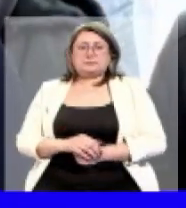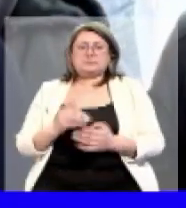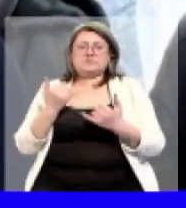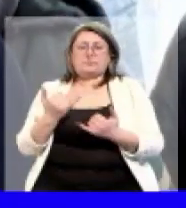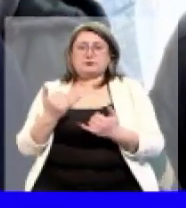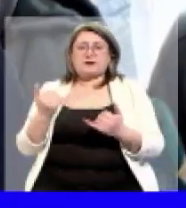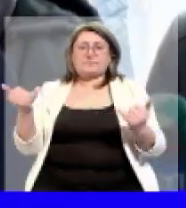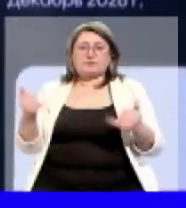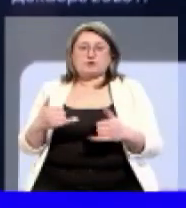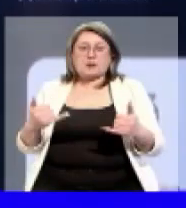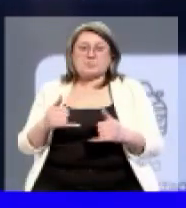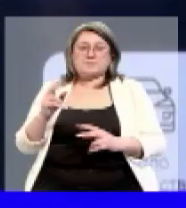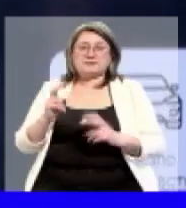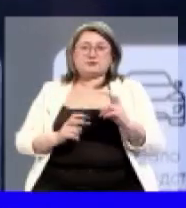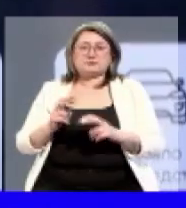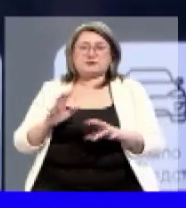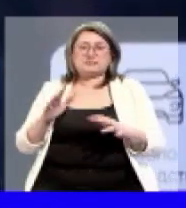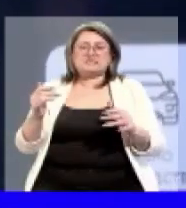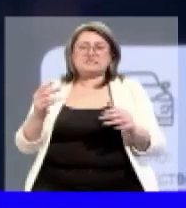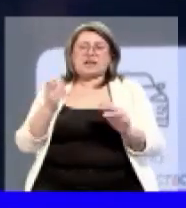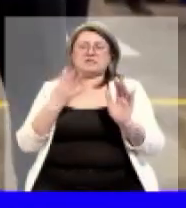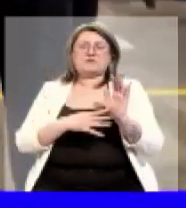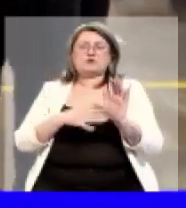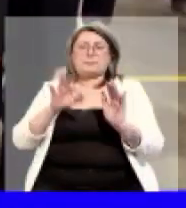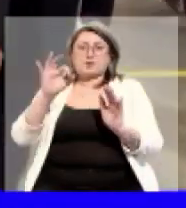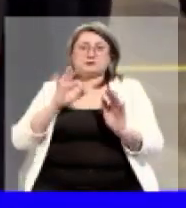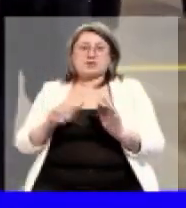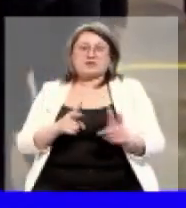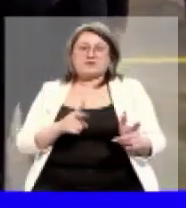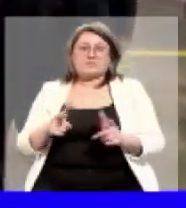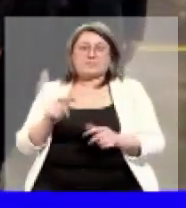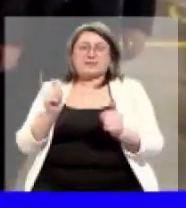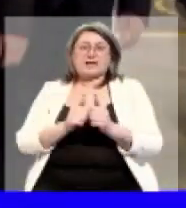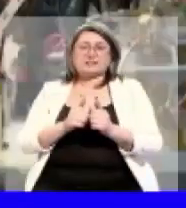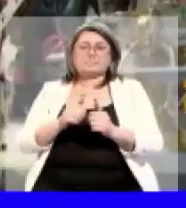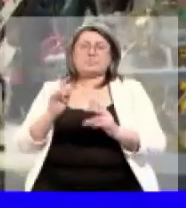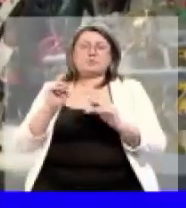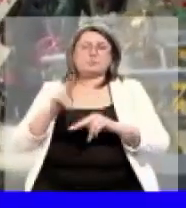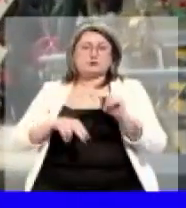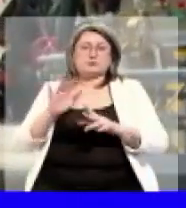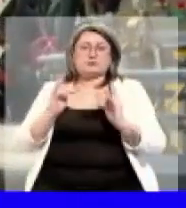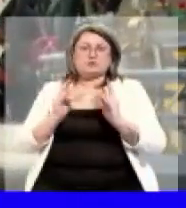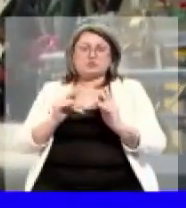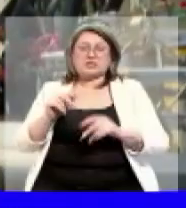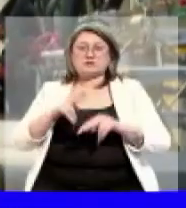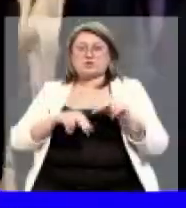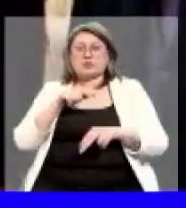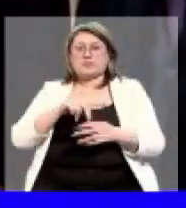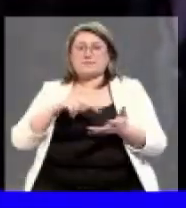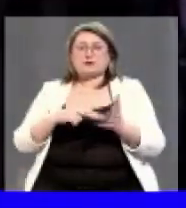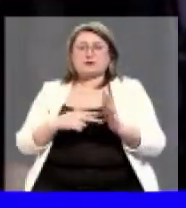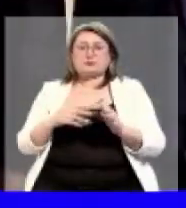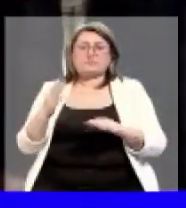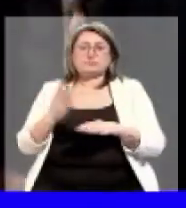алаңында 300 адам жұмыс істейді. Зауыт іске қосылған жағдайда мыңның сыртында жаңа жұмыс орны пайда болмақ. Сондай-ақ премьер-министр Сарыарқа автопром зауытында